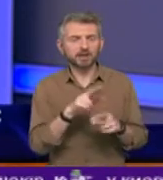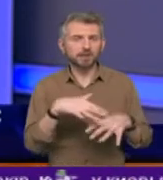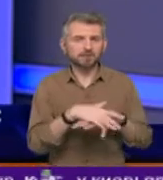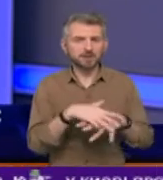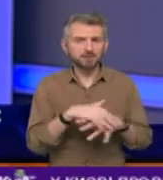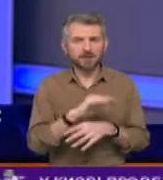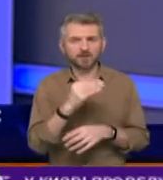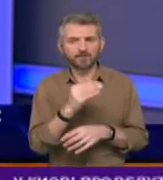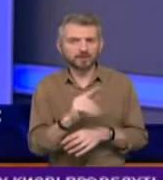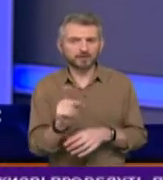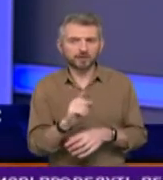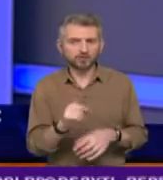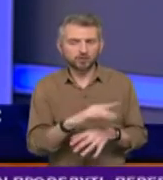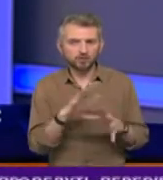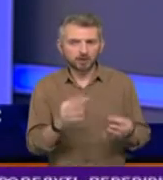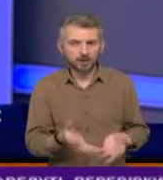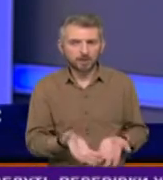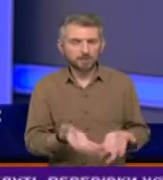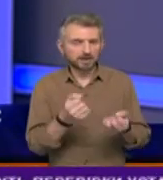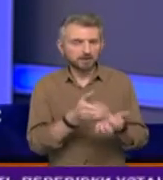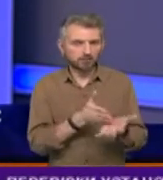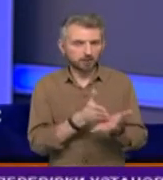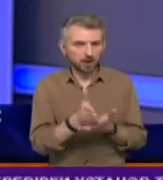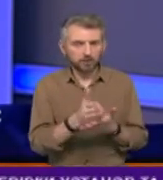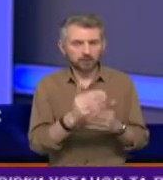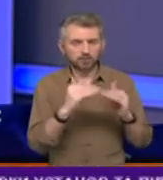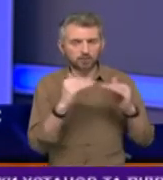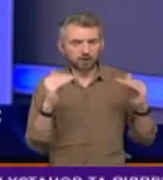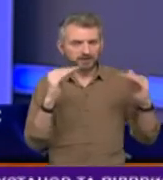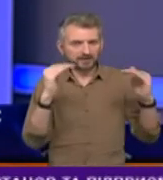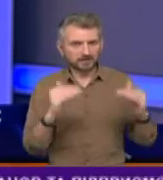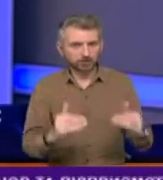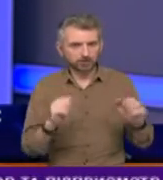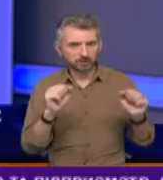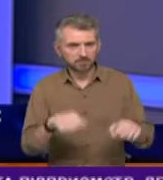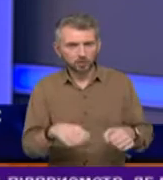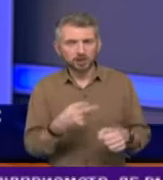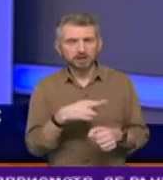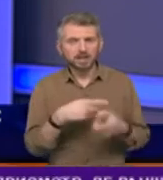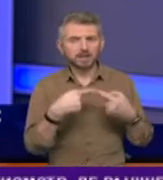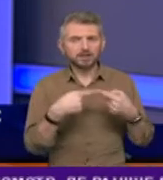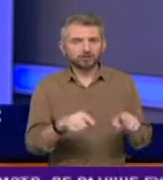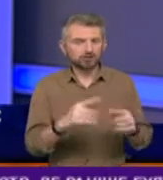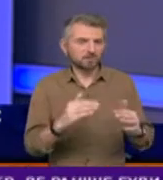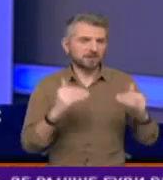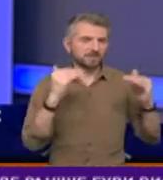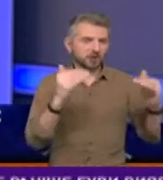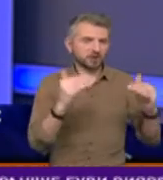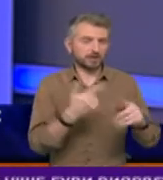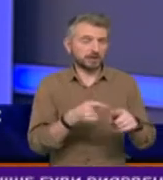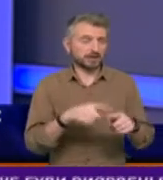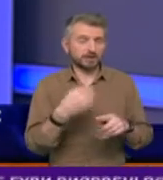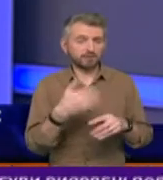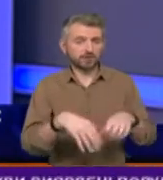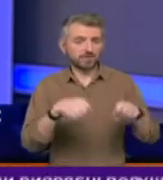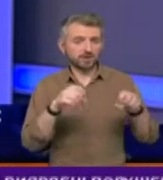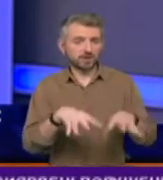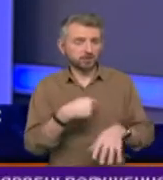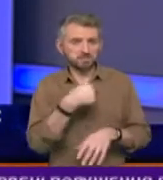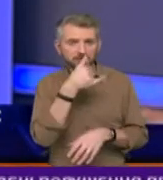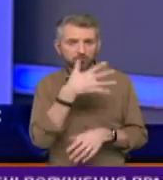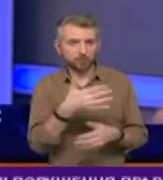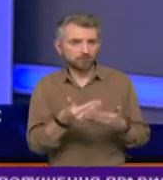випускників, навіть для тих, хто не планує вступати до вишів. Без результатів тестування не видаватимуть атестат про повну загальну середню освіту,